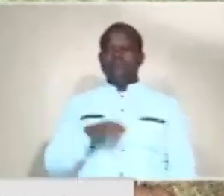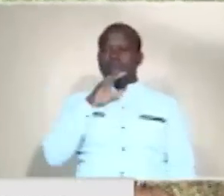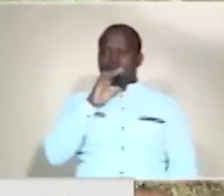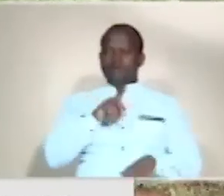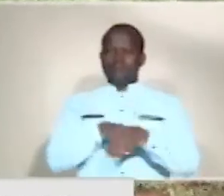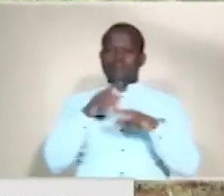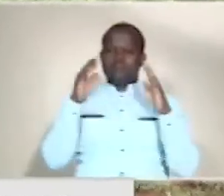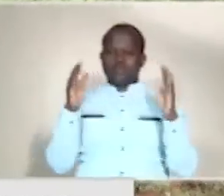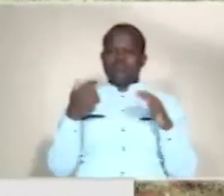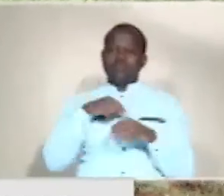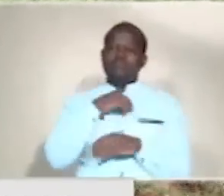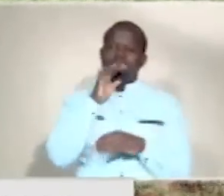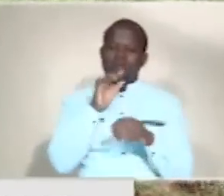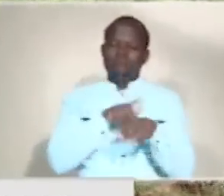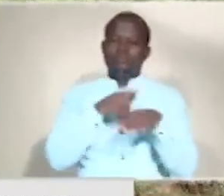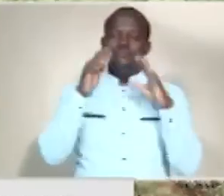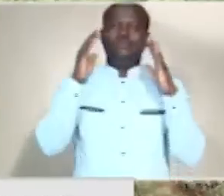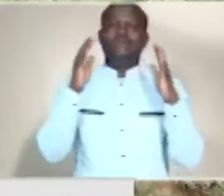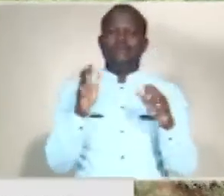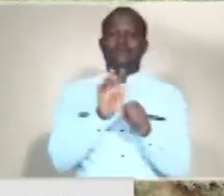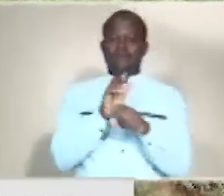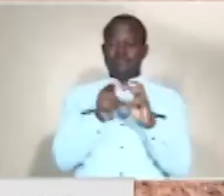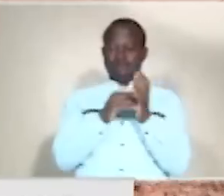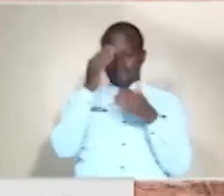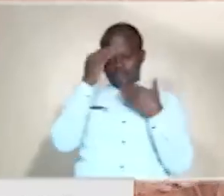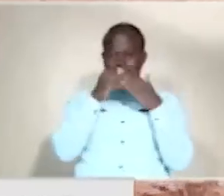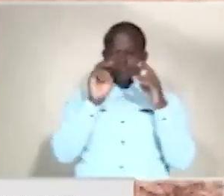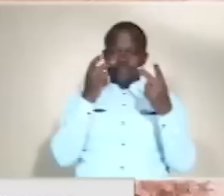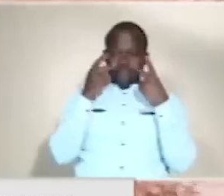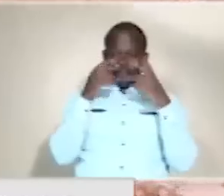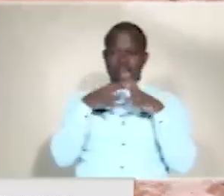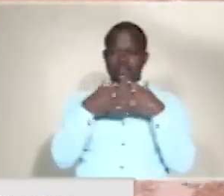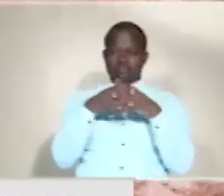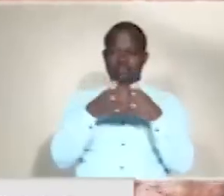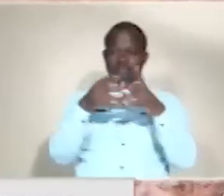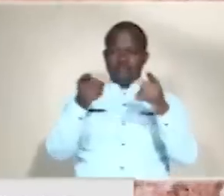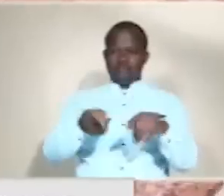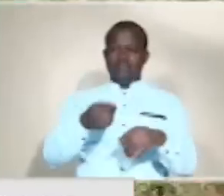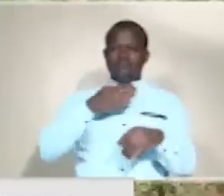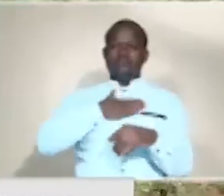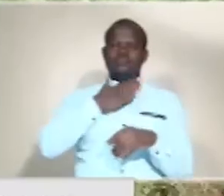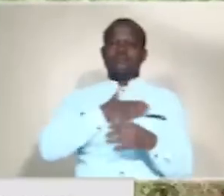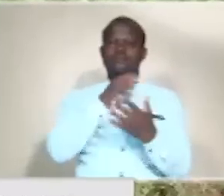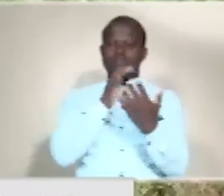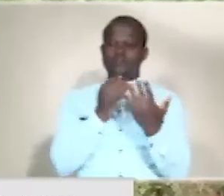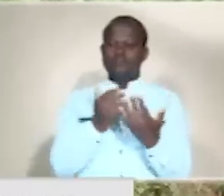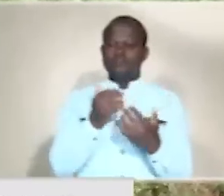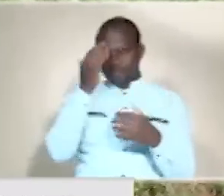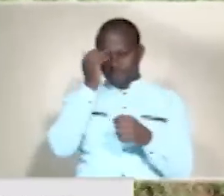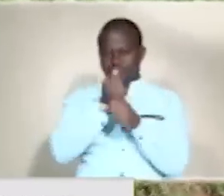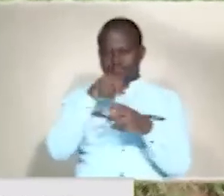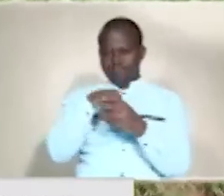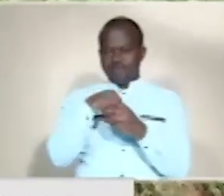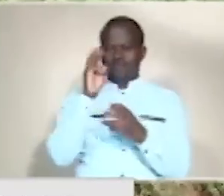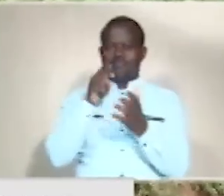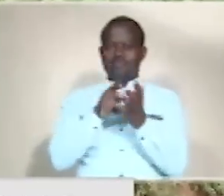igihe twitegereje igihe kinini cyane, ariko kubera ko turi kubona imashini zaje turabyiteze. Kubera ko mwora munagira